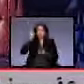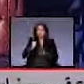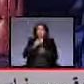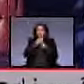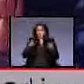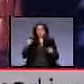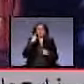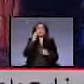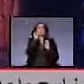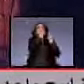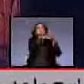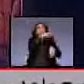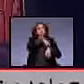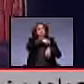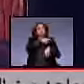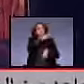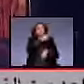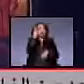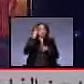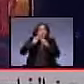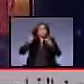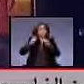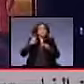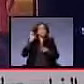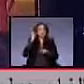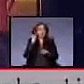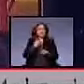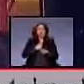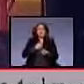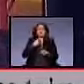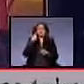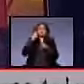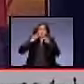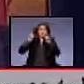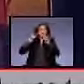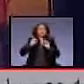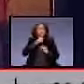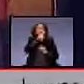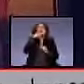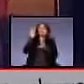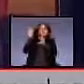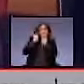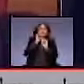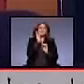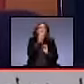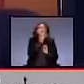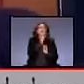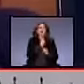بص هي روايه غريبه جدا، فاقول لك بس اخر حته عشان ما بقاش حرقت حاجه. اول يوم رجوع لهذا الطبيب